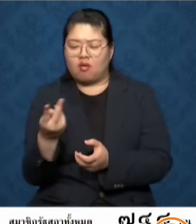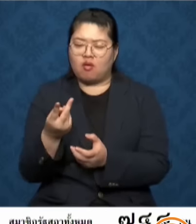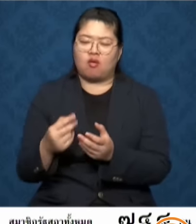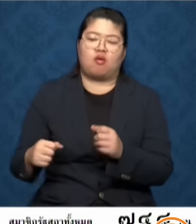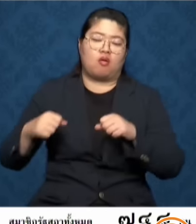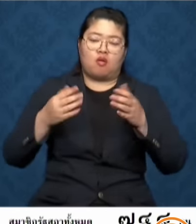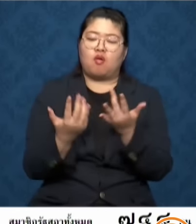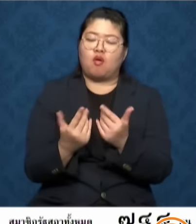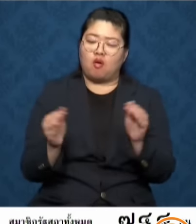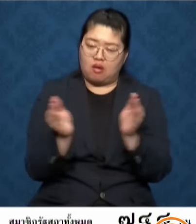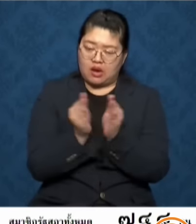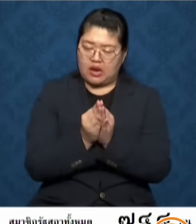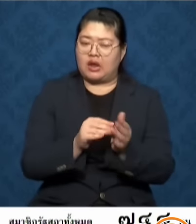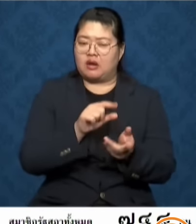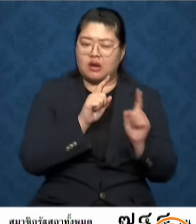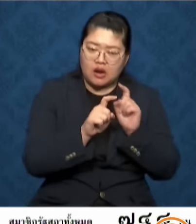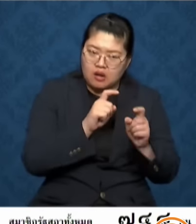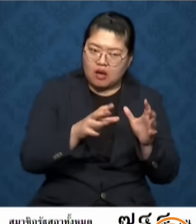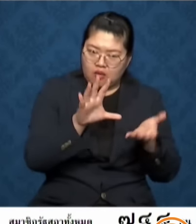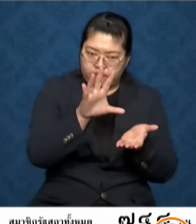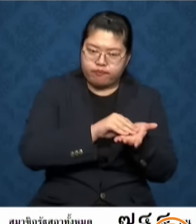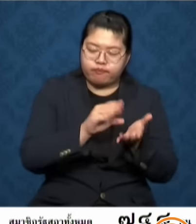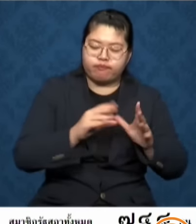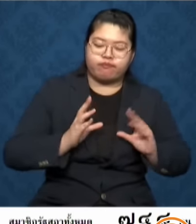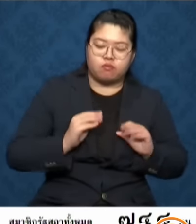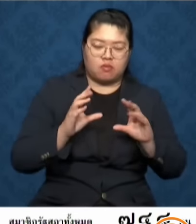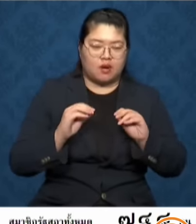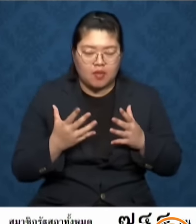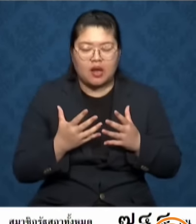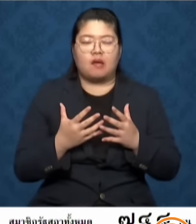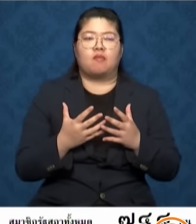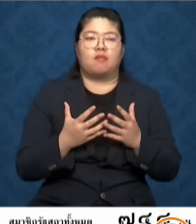เพิ่มขนมาอีกหนึ่ครั้งก่อนทจะมีการเสนคถ